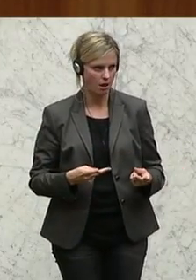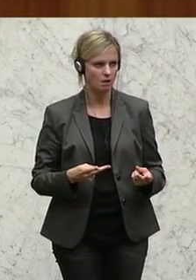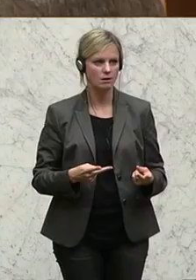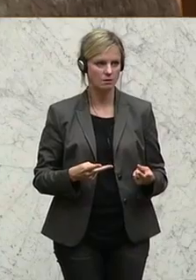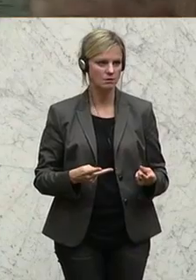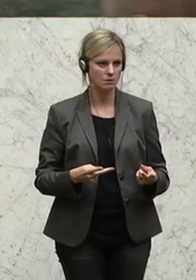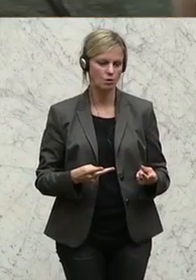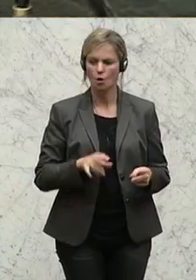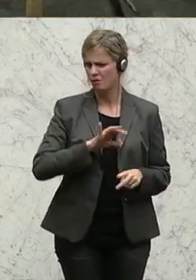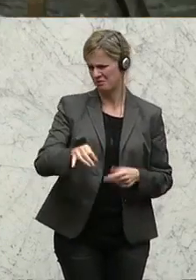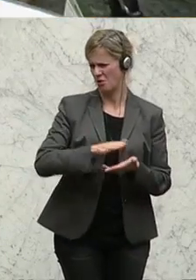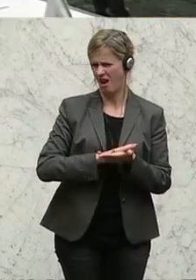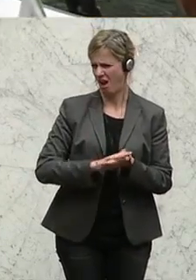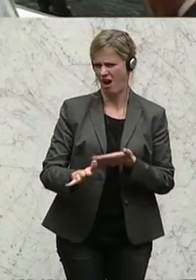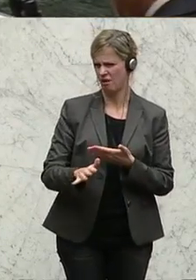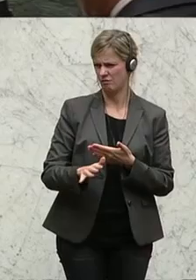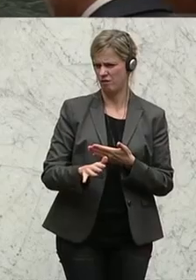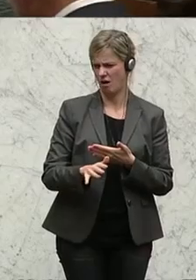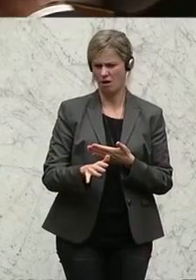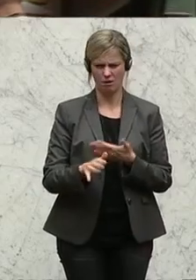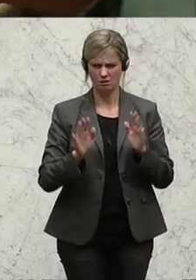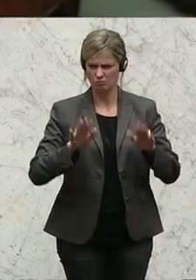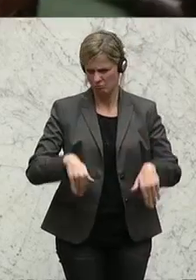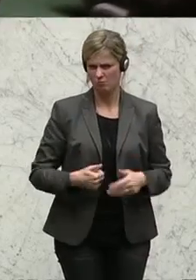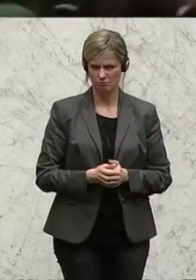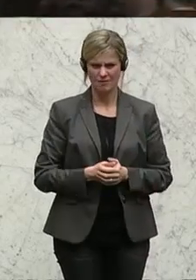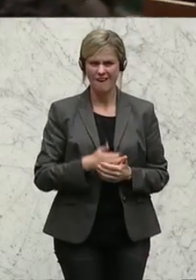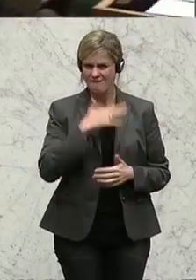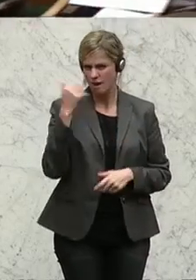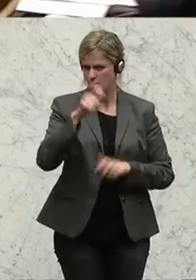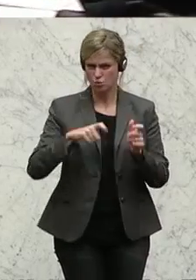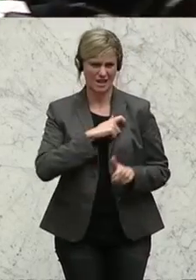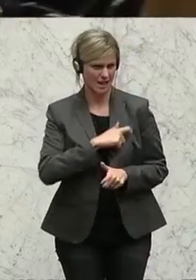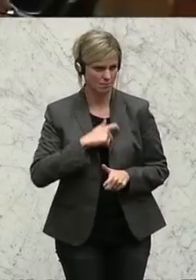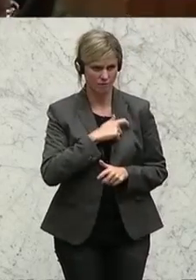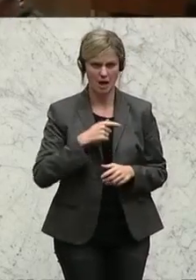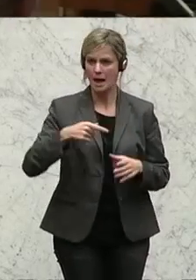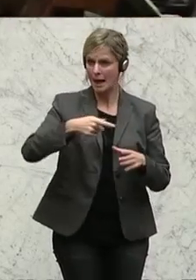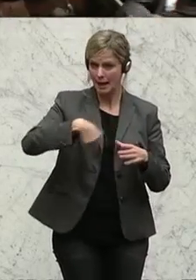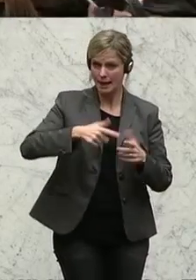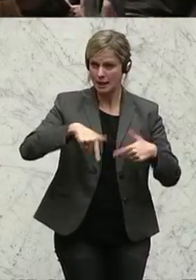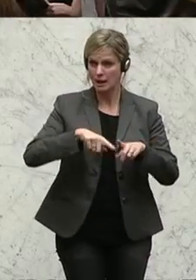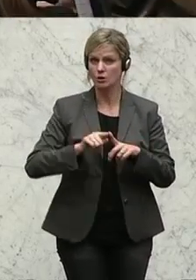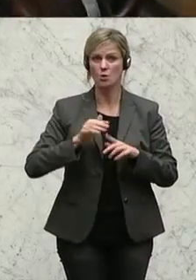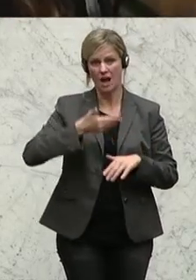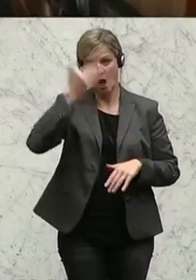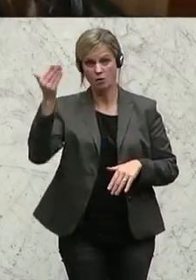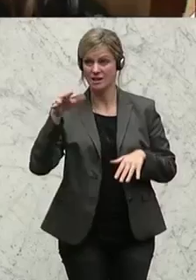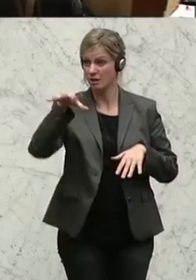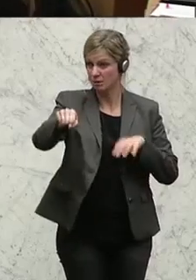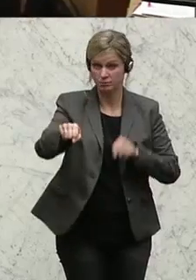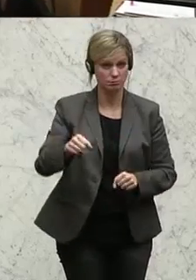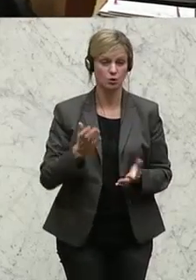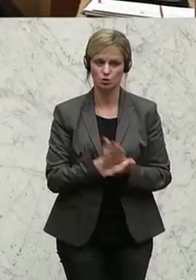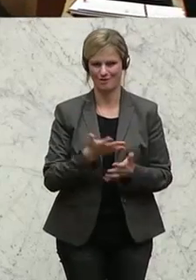sehr leicht gemacht. Und es ist auch zu befürchten, dass viele dieser Kriminellen im In- und Ausland noch nicht gefasst sind. Das hat,